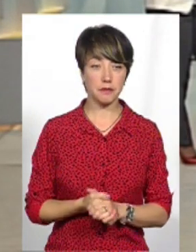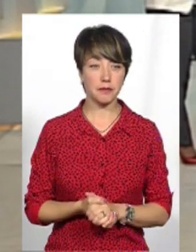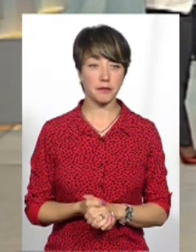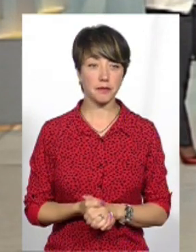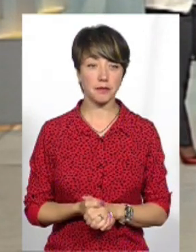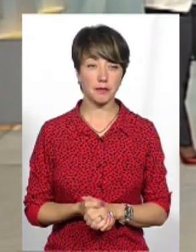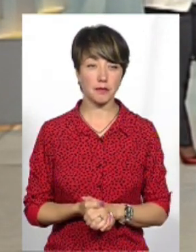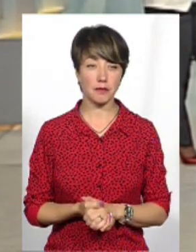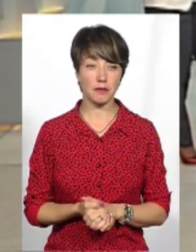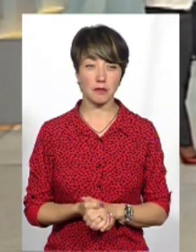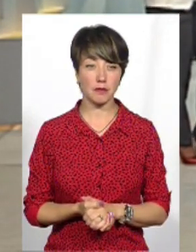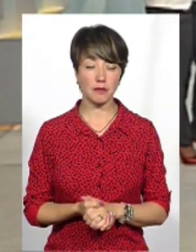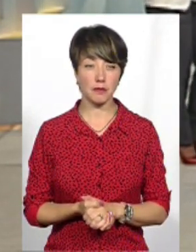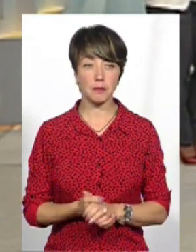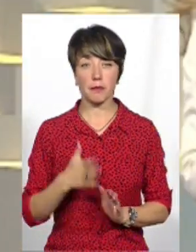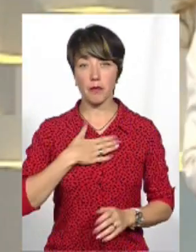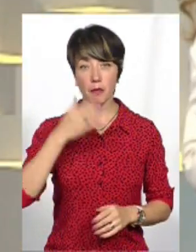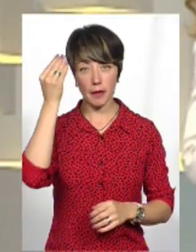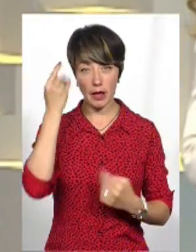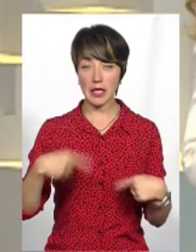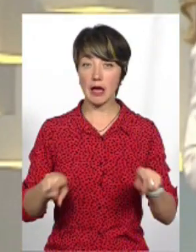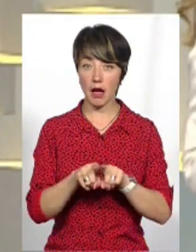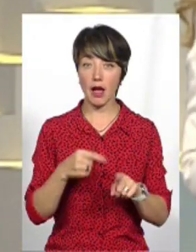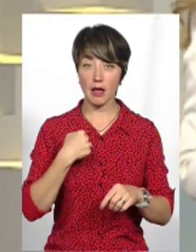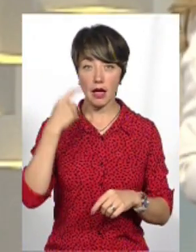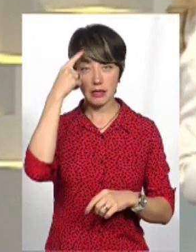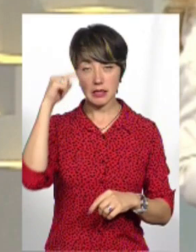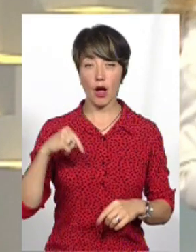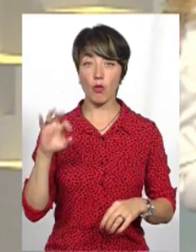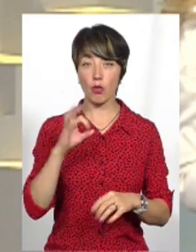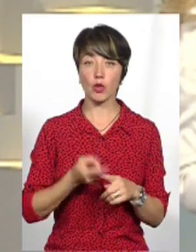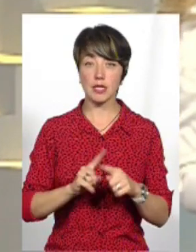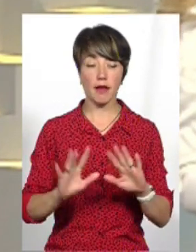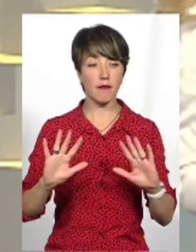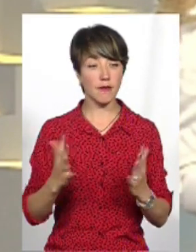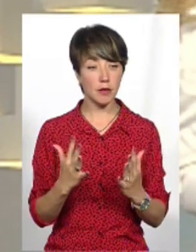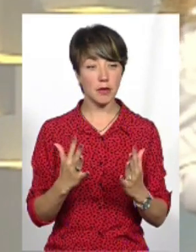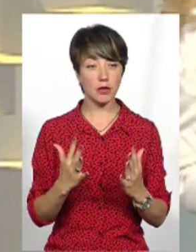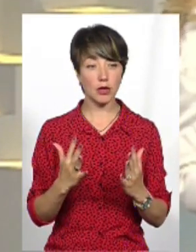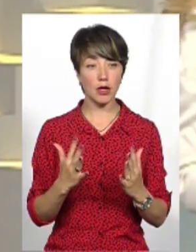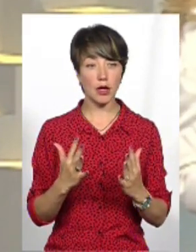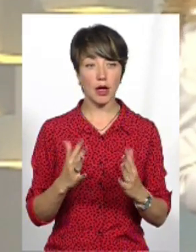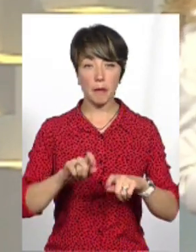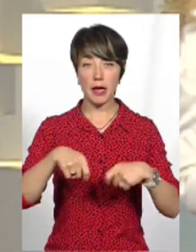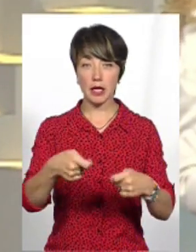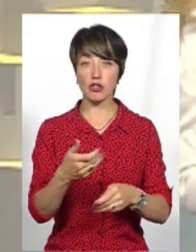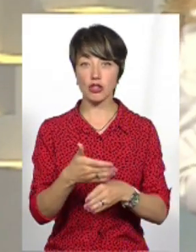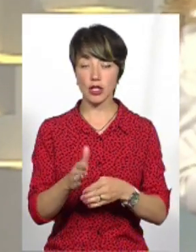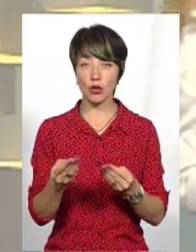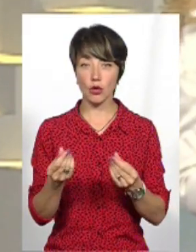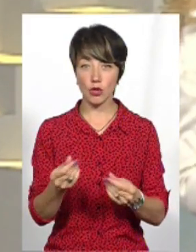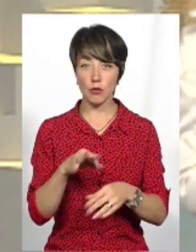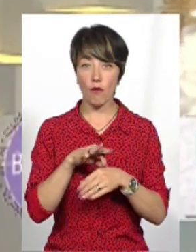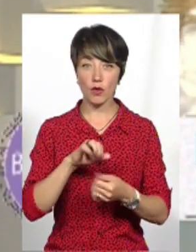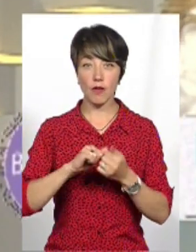корупційних дій. Моя думка така, я знаю про цей випадок, передача частини коштів проходила